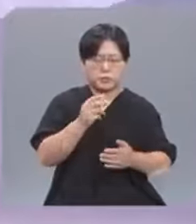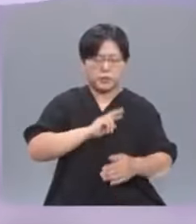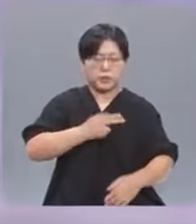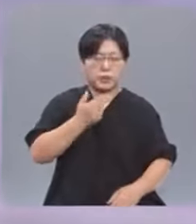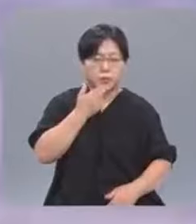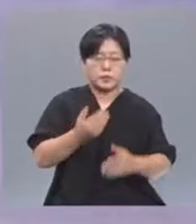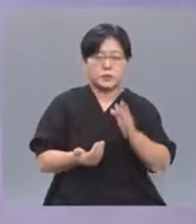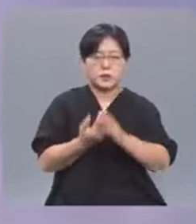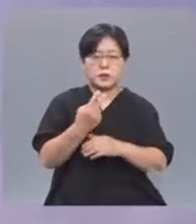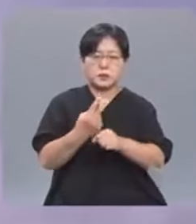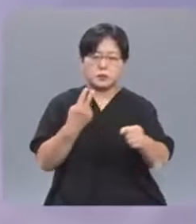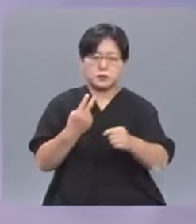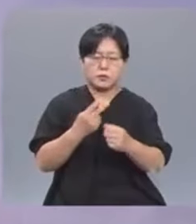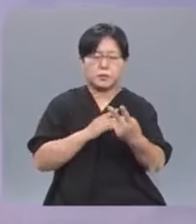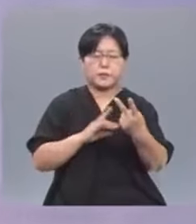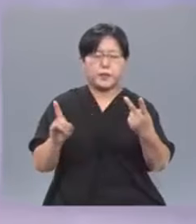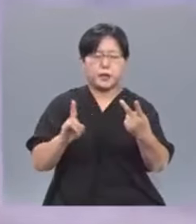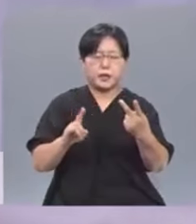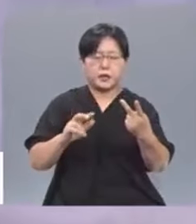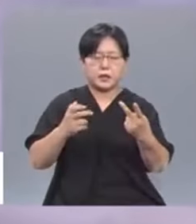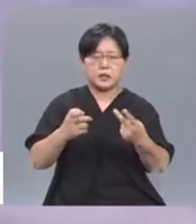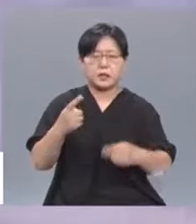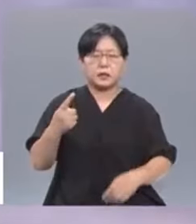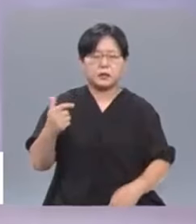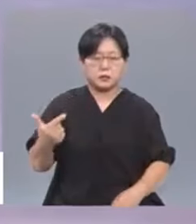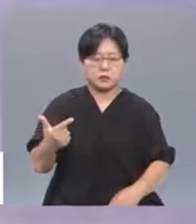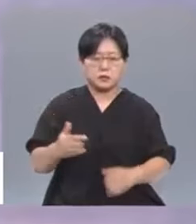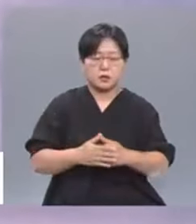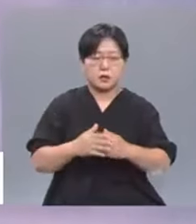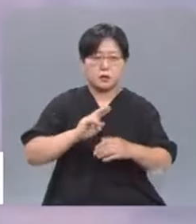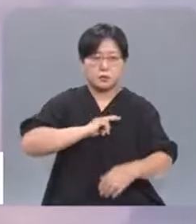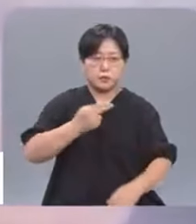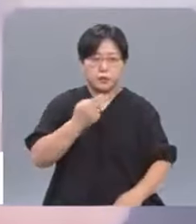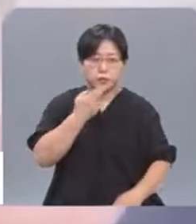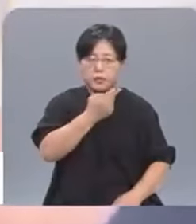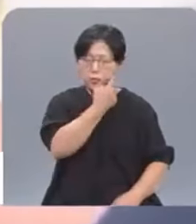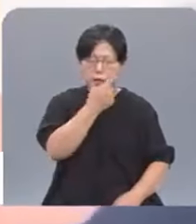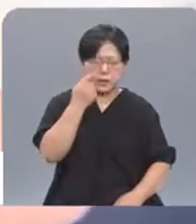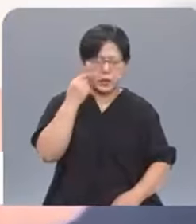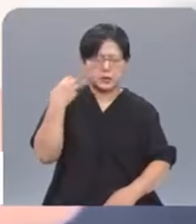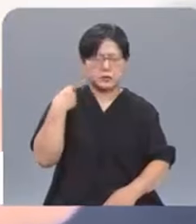사고는 2년 전보다 배 이상 늘어난 71건. 운전면허 확인을